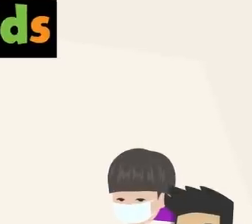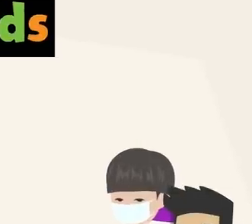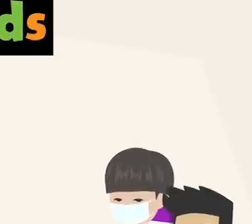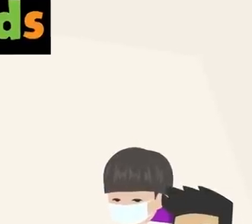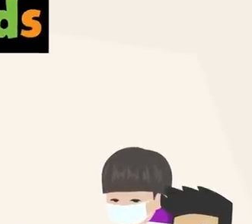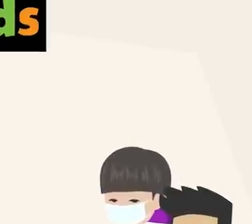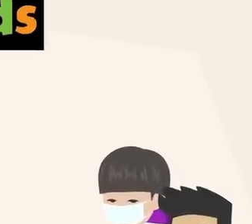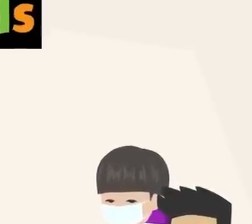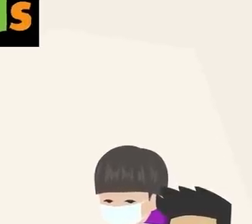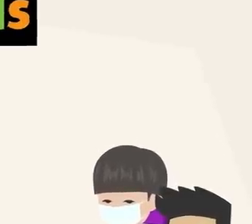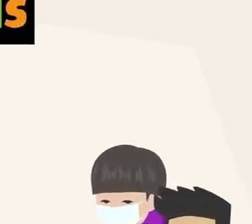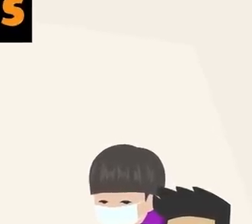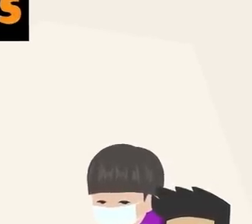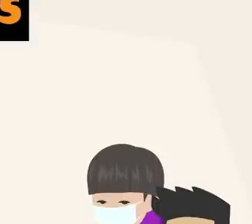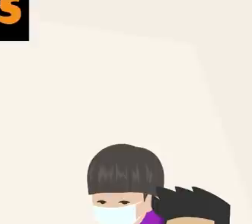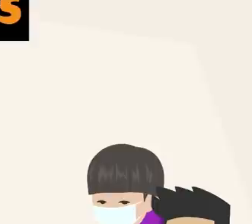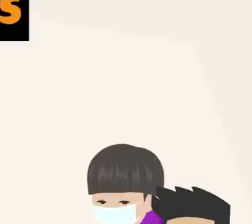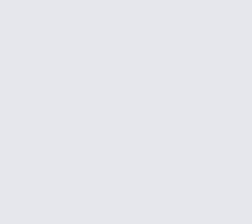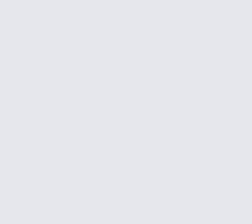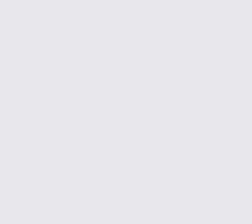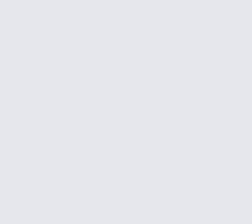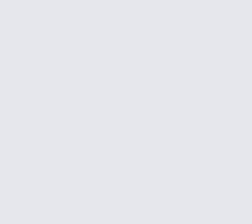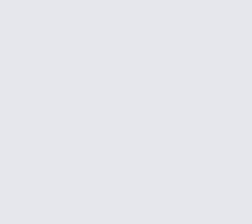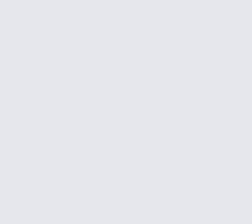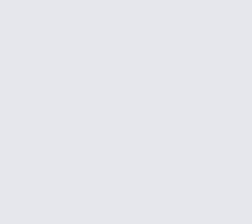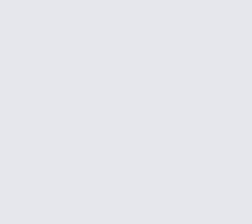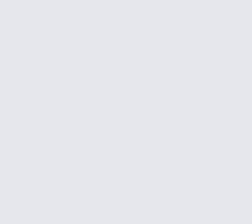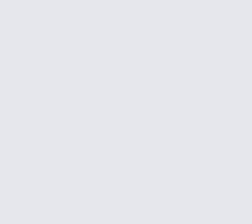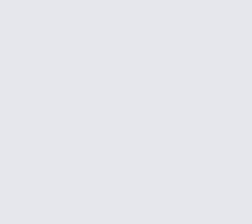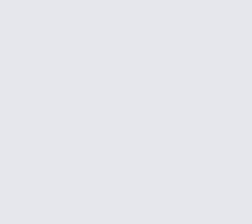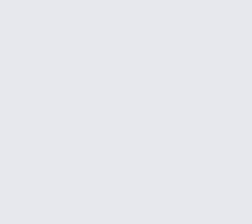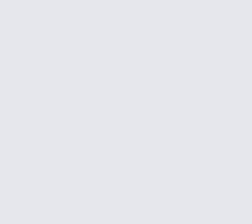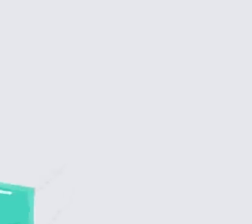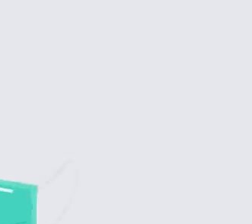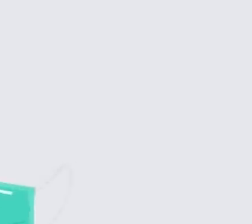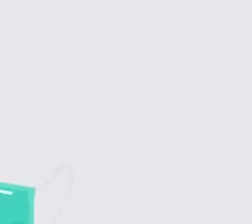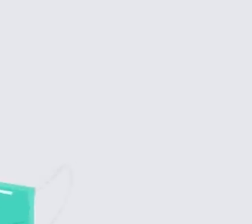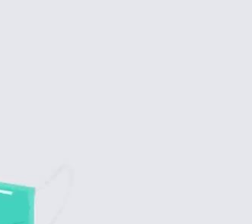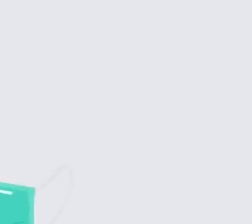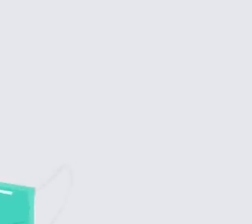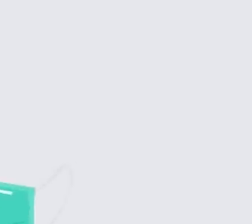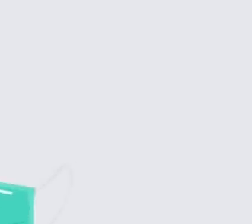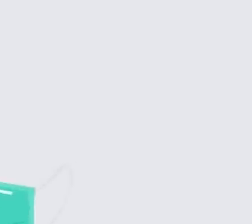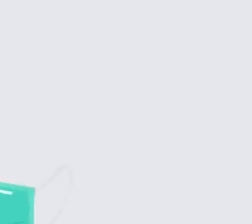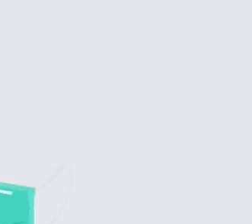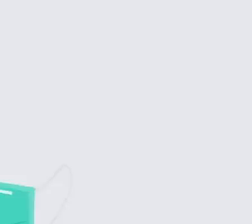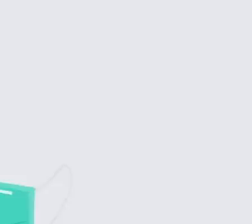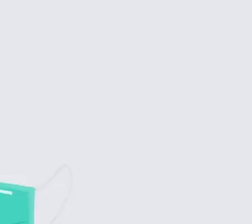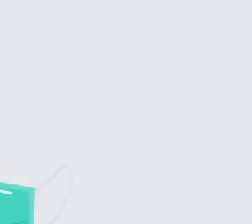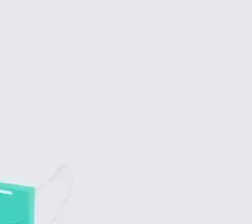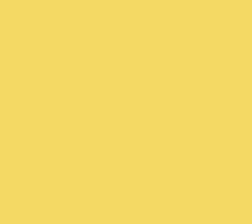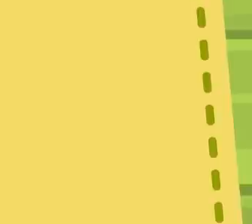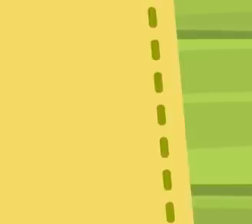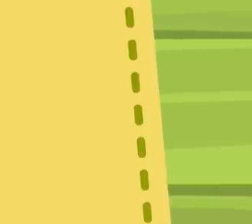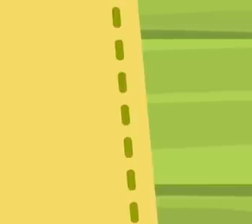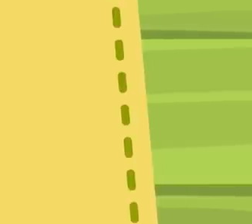dersleriyle İngilizceyi yaşayarak, konuşarak öğreniyor. Tüm eğitim ve aktivitelerimiz COVID-19 tedbirlerine uygun olarak organize